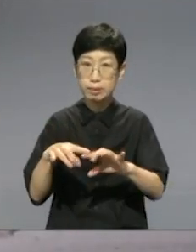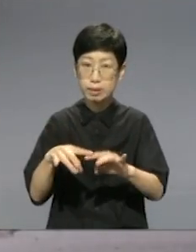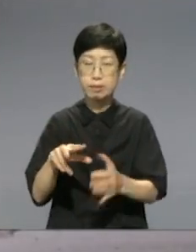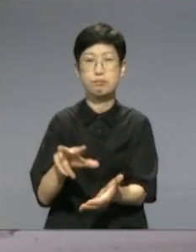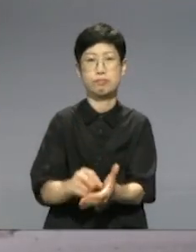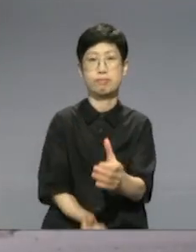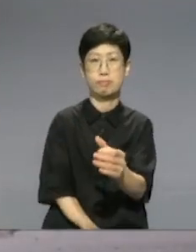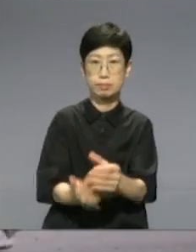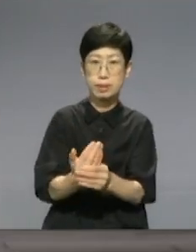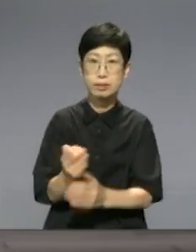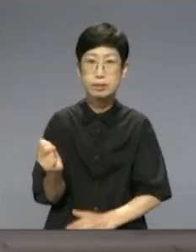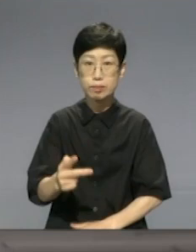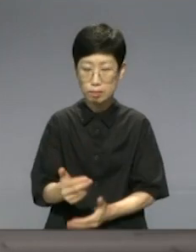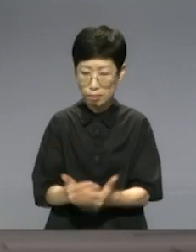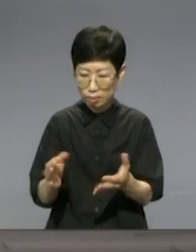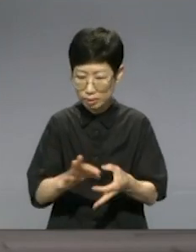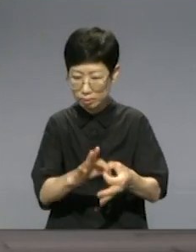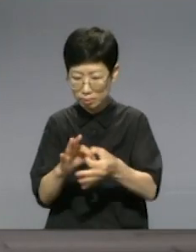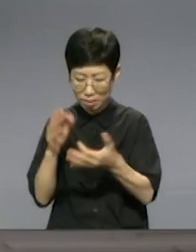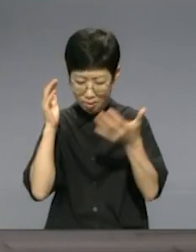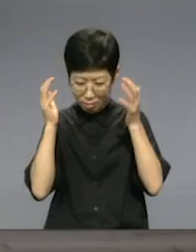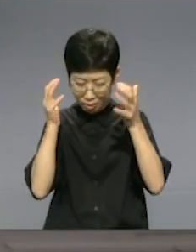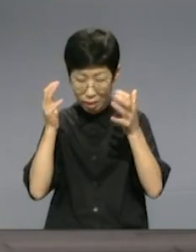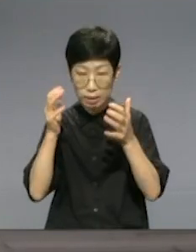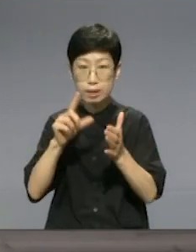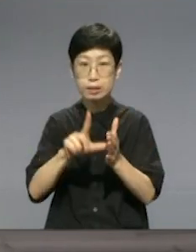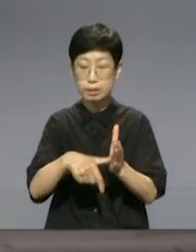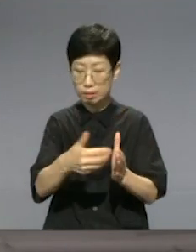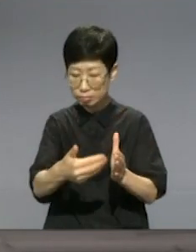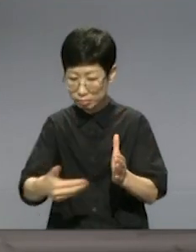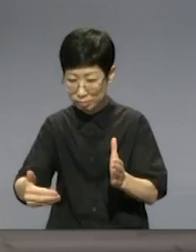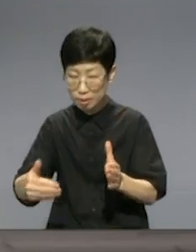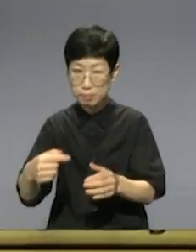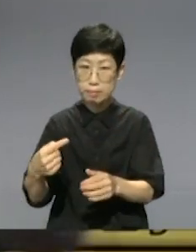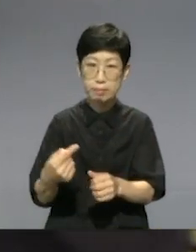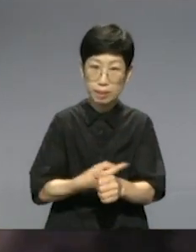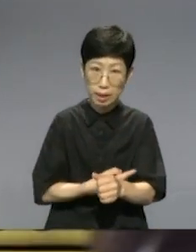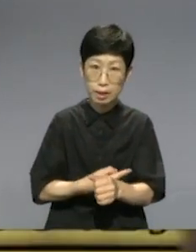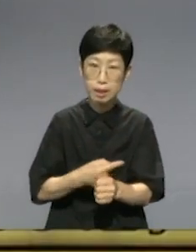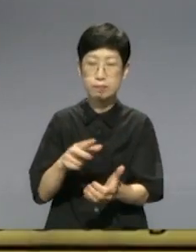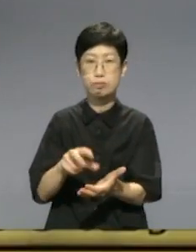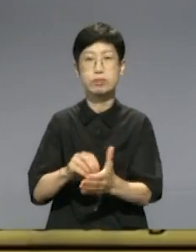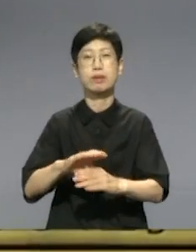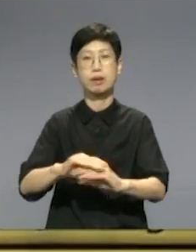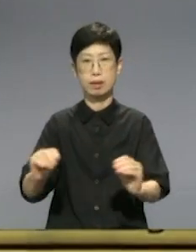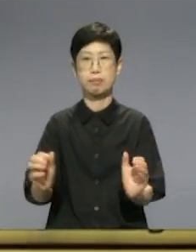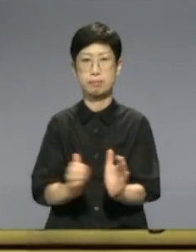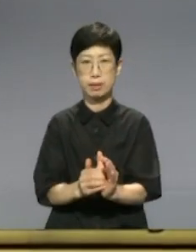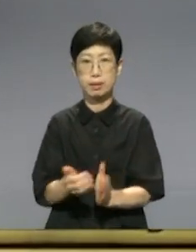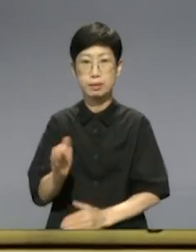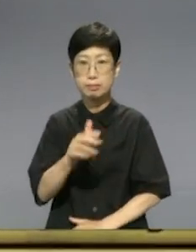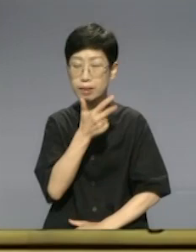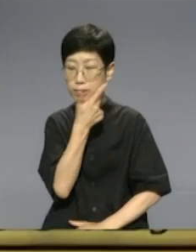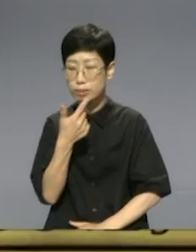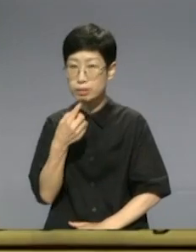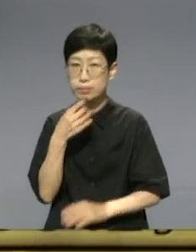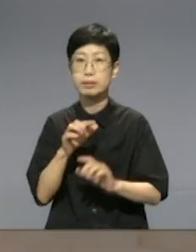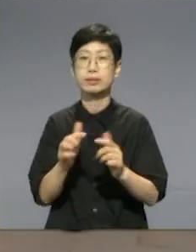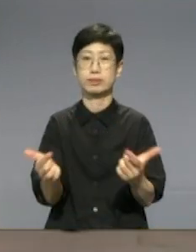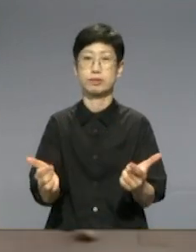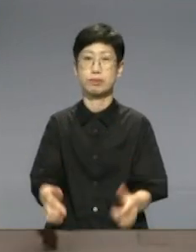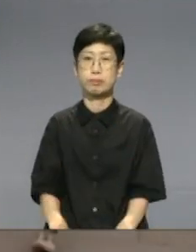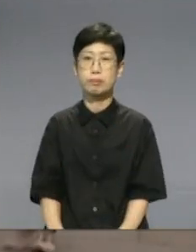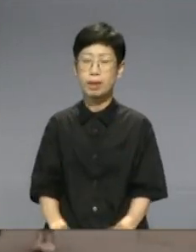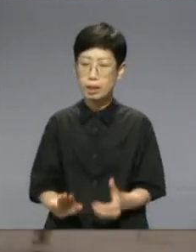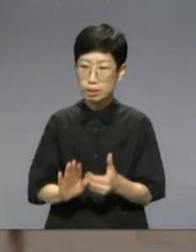대란, 그리고 공급망 혼란은 시간이 지나면서 어느 정도 해소됐습니다. 하지만 영국만 아니죠.